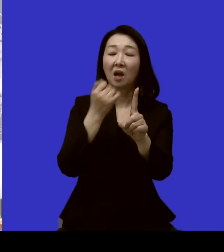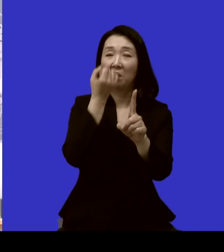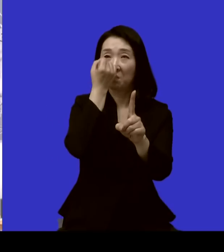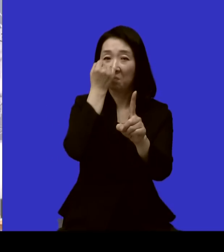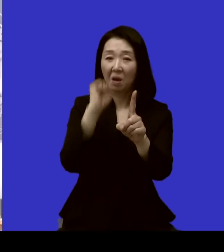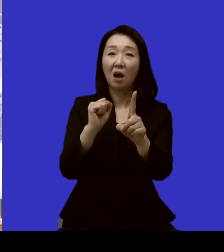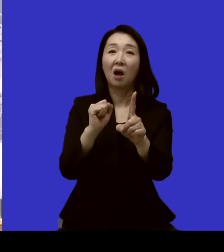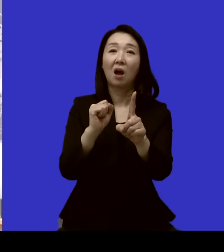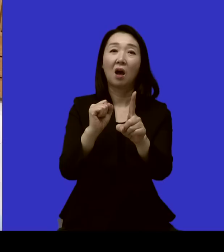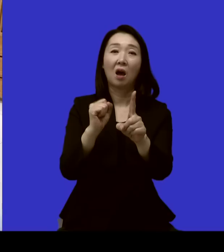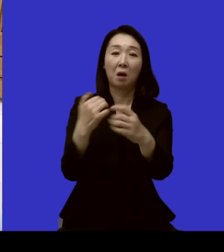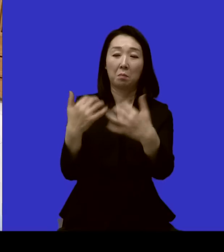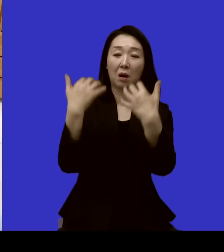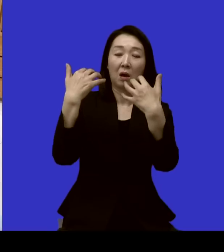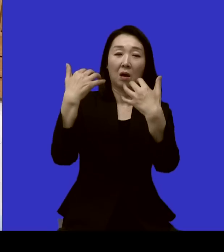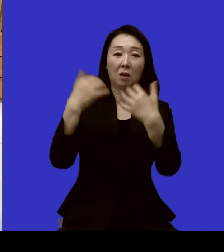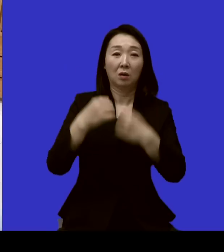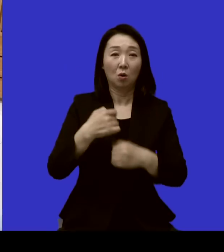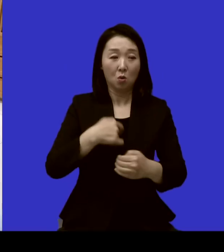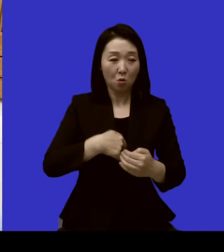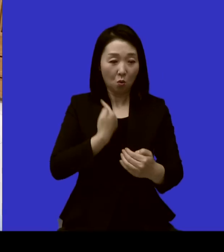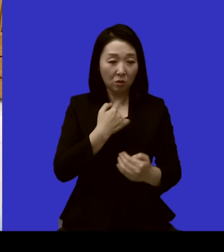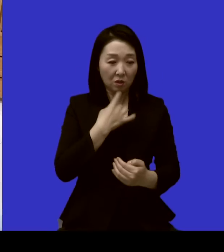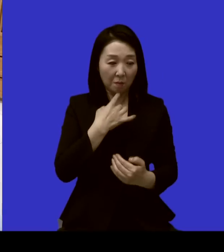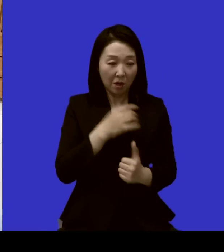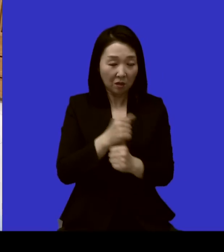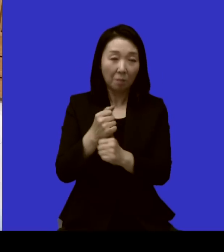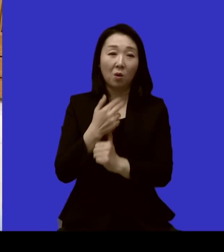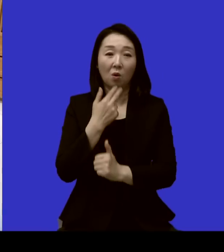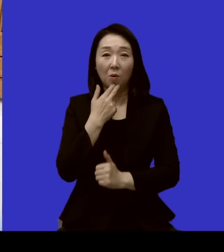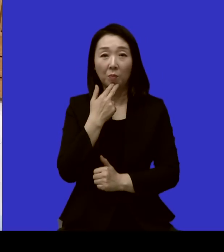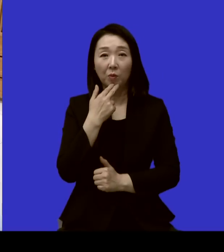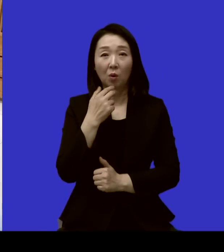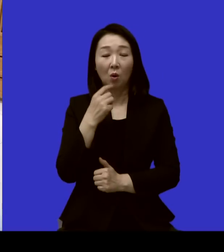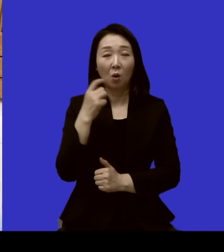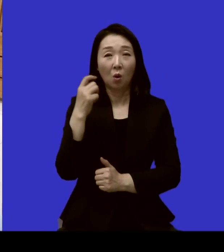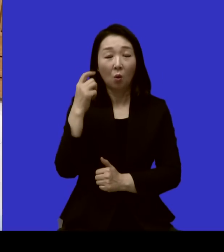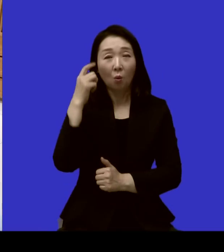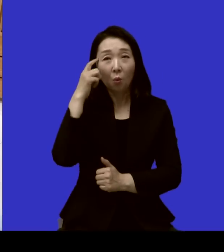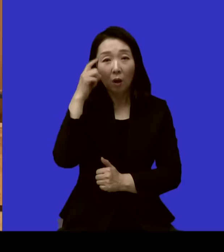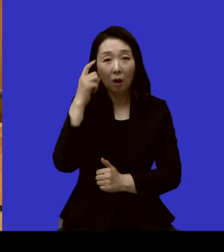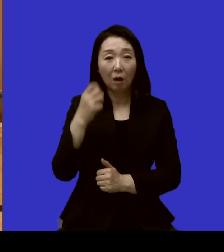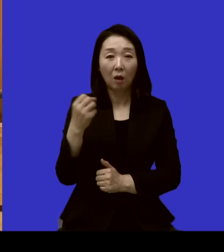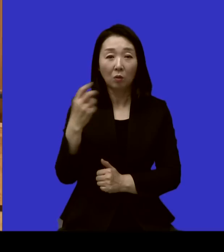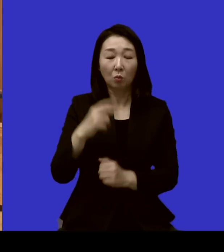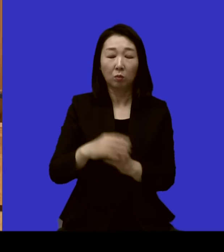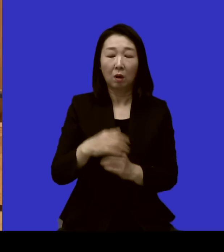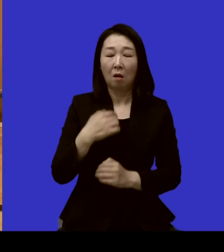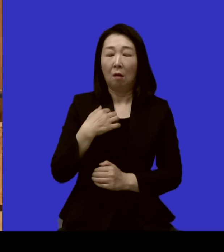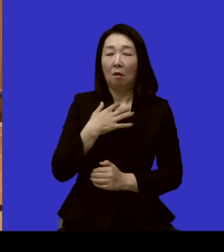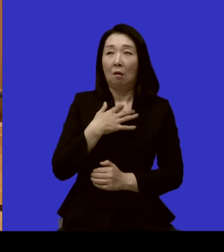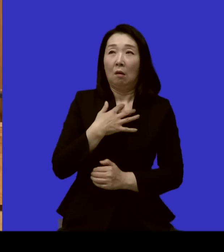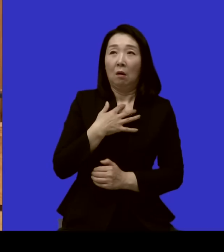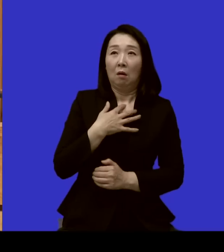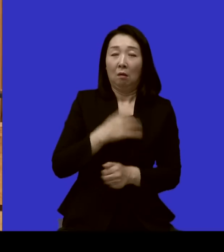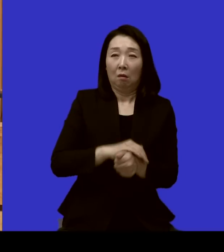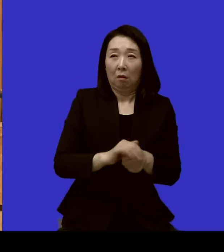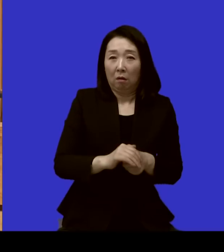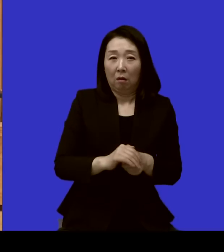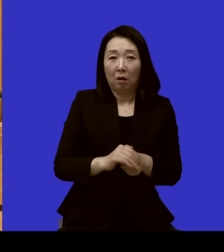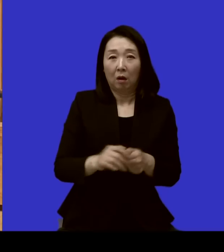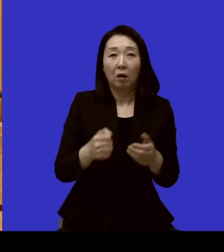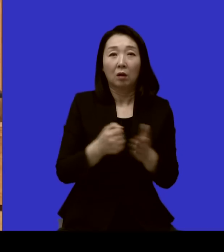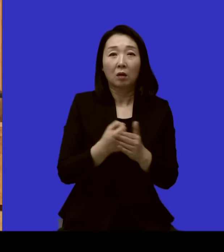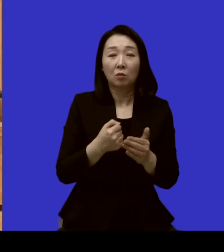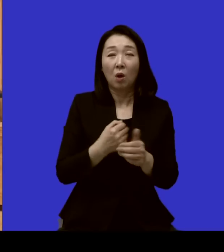그런 시선이었다고 저는 생각이 그리고 들었고. 혼자 안 잡혀갔으니까. 예, 그리고 또 비겁함까지. 예, 혼자 마치 네. 이게 뭐 일러서 신고해서 네, 네.